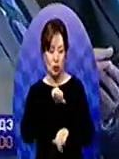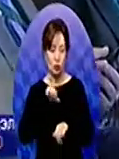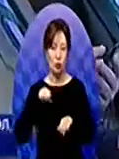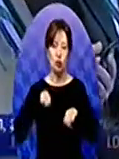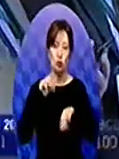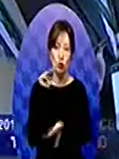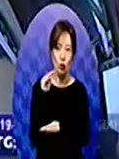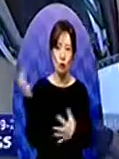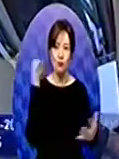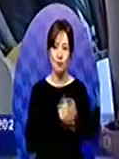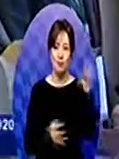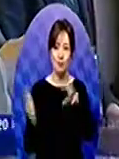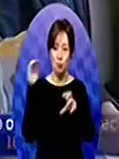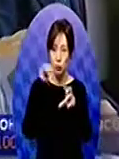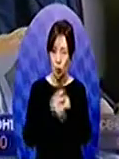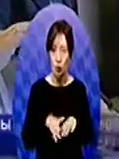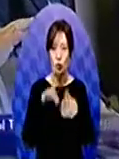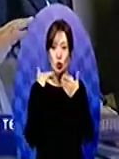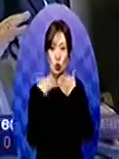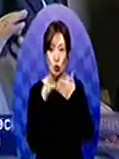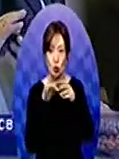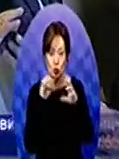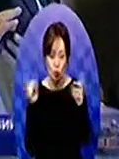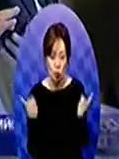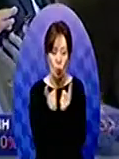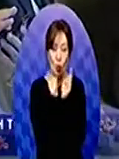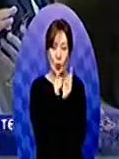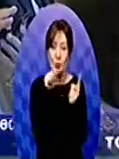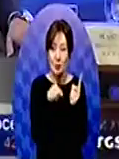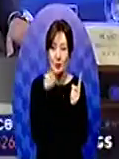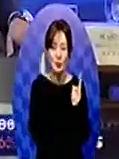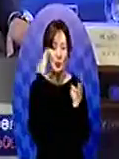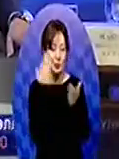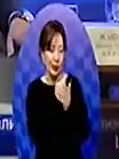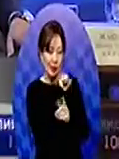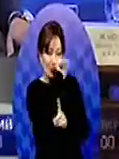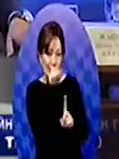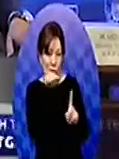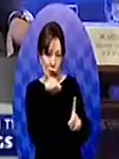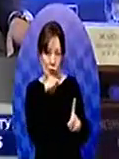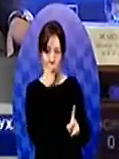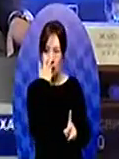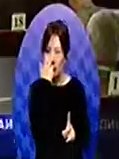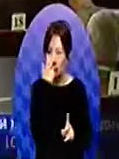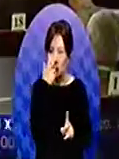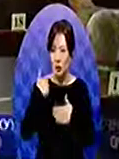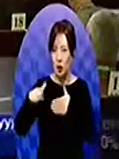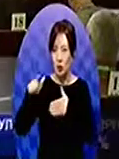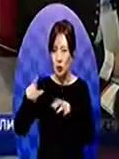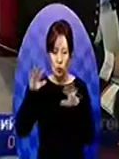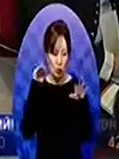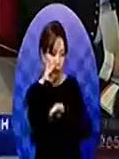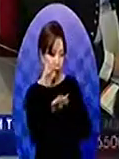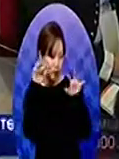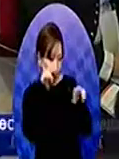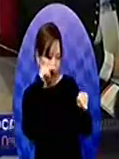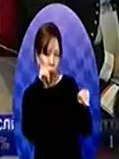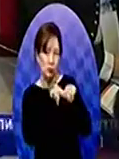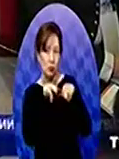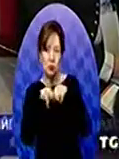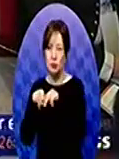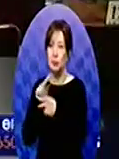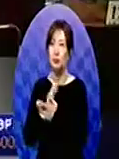Бас зөвлөлдөх уулзалт санал асуулгын явцад ажиглагчид болон хөндлөнгийн төлөөллүүд хяналт тавьж байгаа юм. Үндсэн хуульд